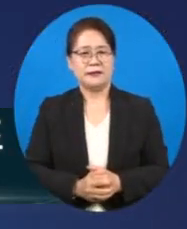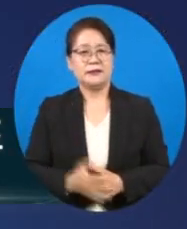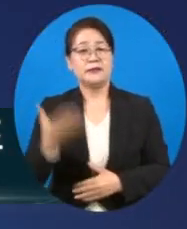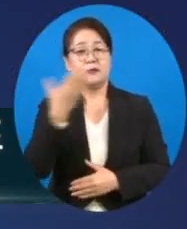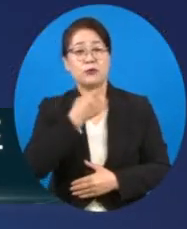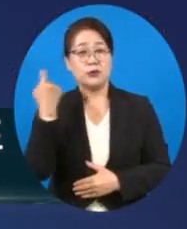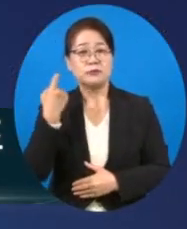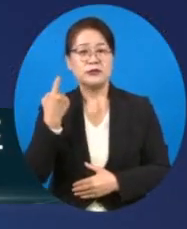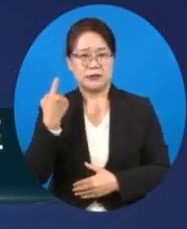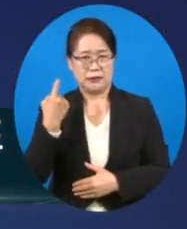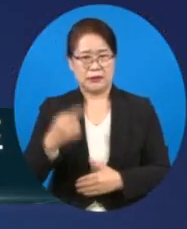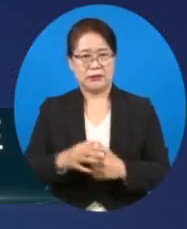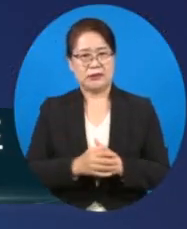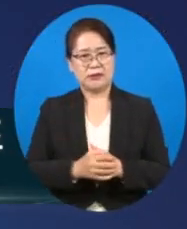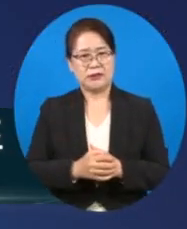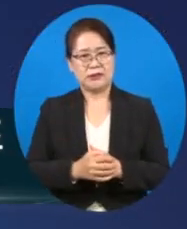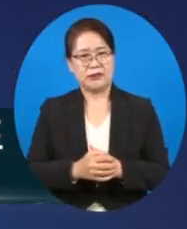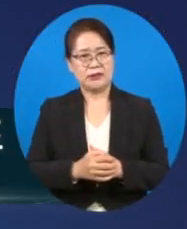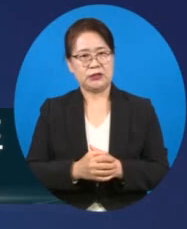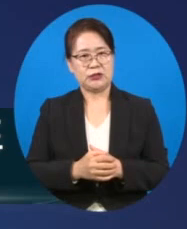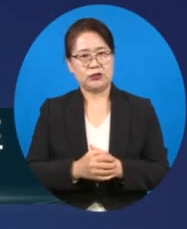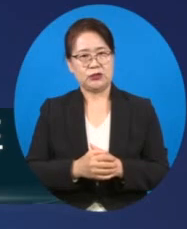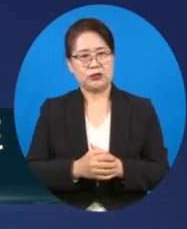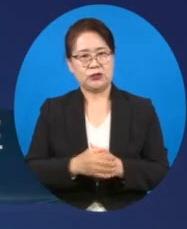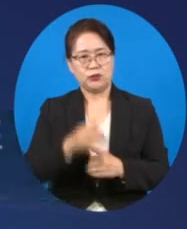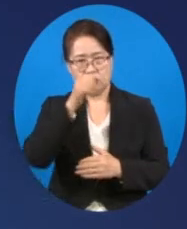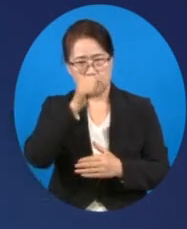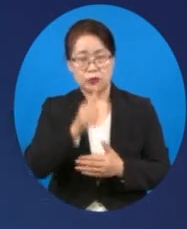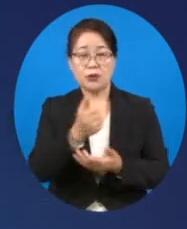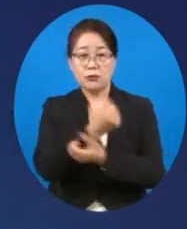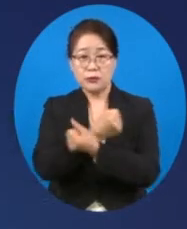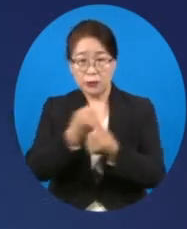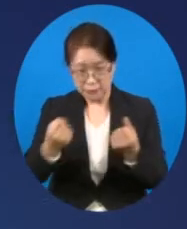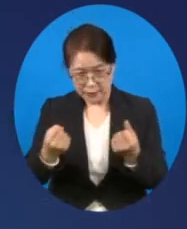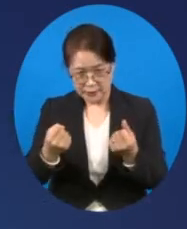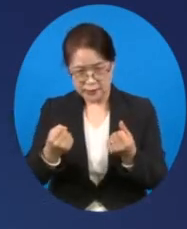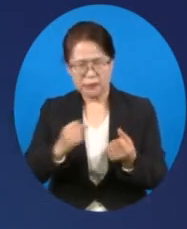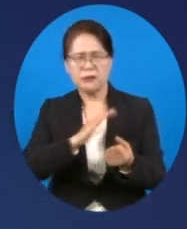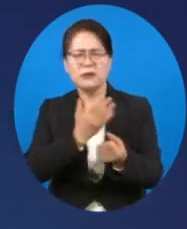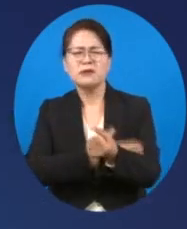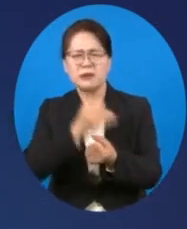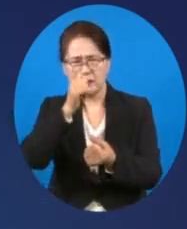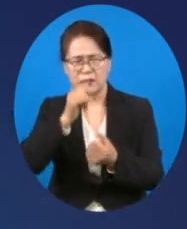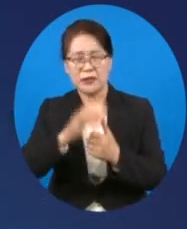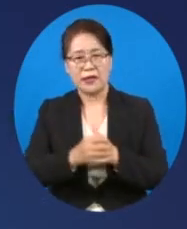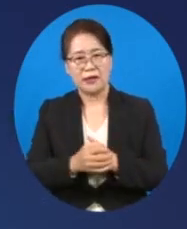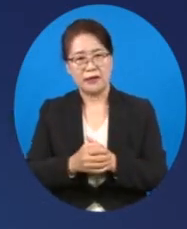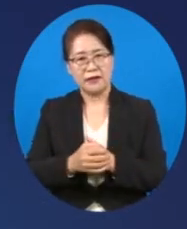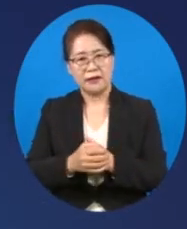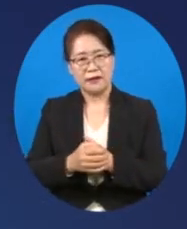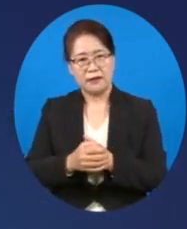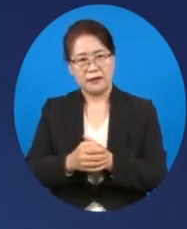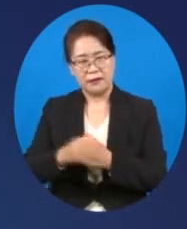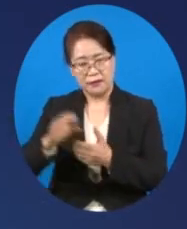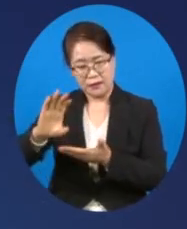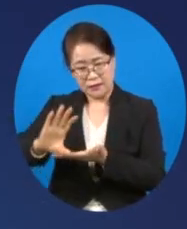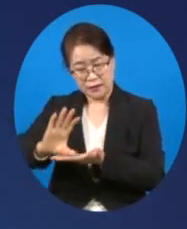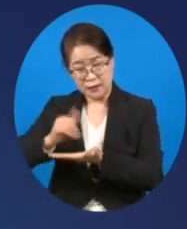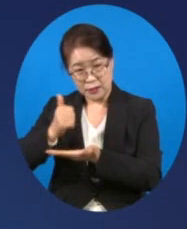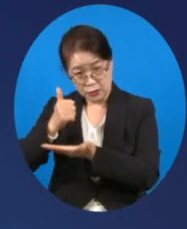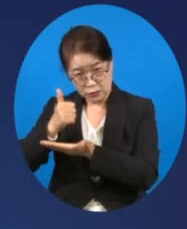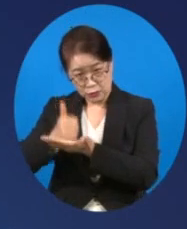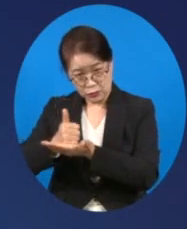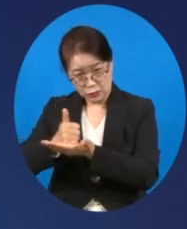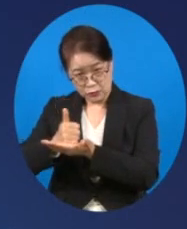복음은 이와 같이 사제의 권세가 있다는 것입니다 그러므로 여러분 그리스도의 대사로 세상에 보냄을